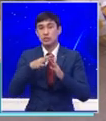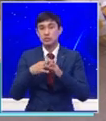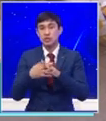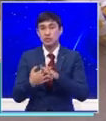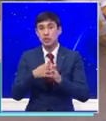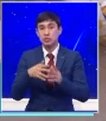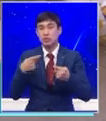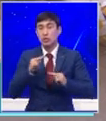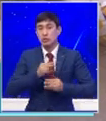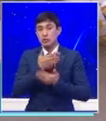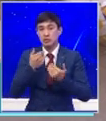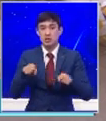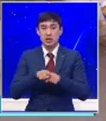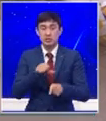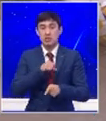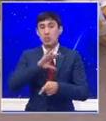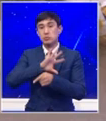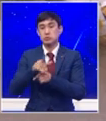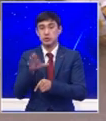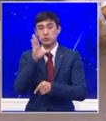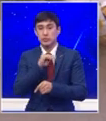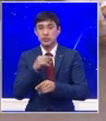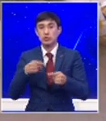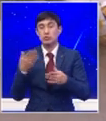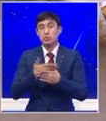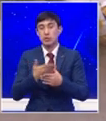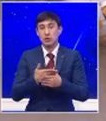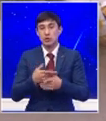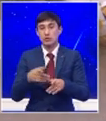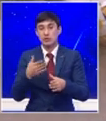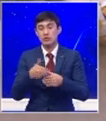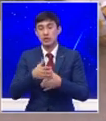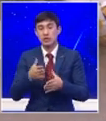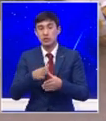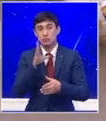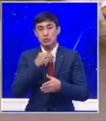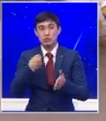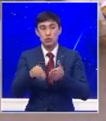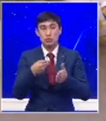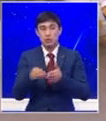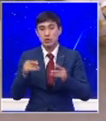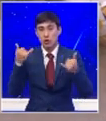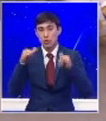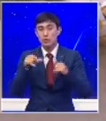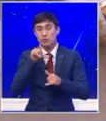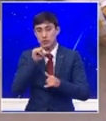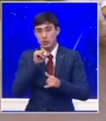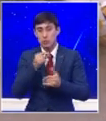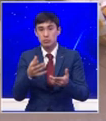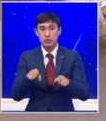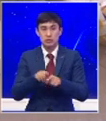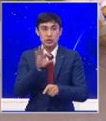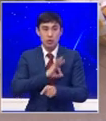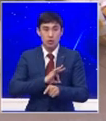работы нет, а так я и сам обеспечен работой и другим помогаю. Вот взял кредит и смог закупить не только коров, но и птицу. Получаю